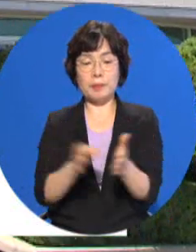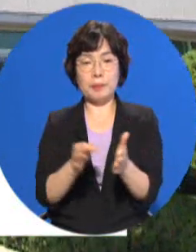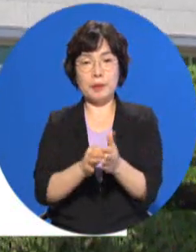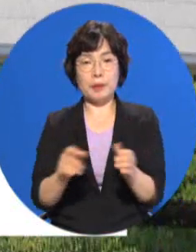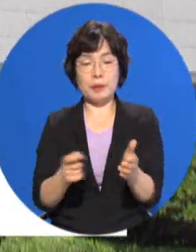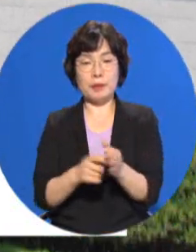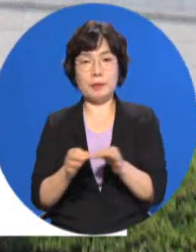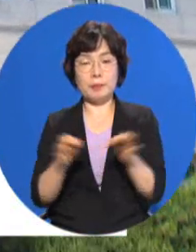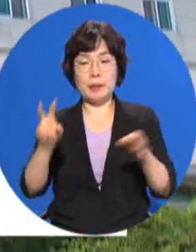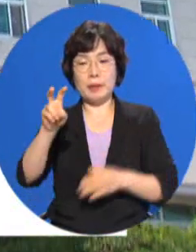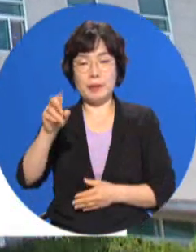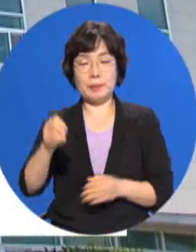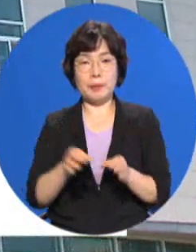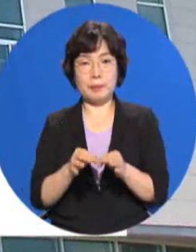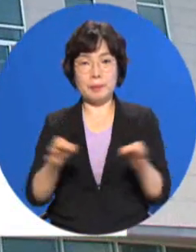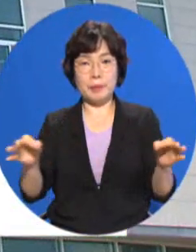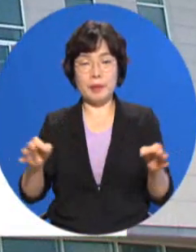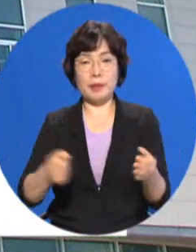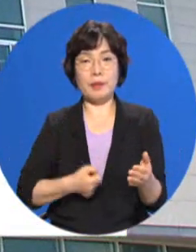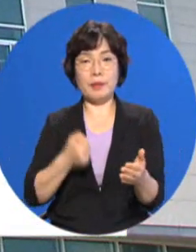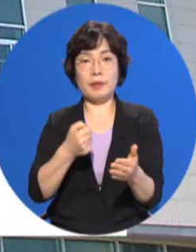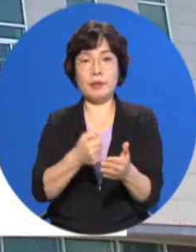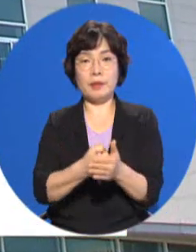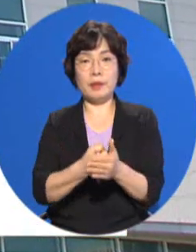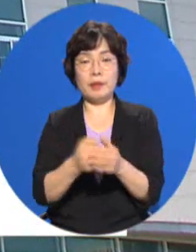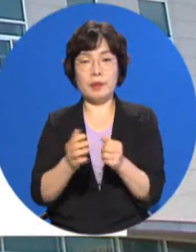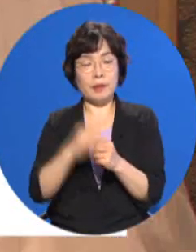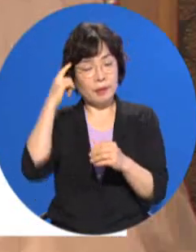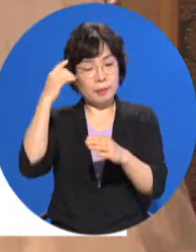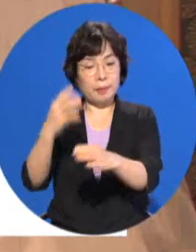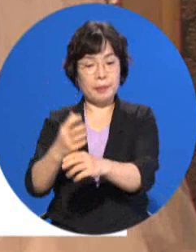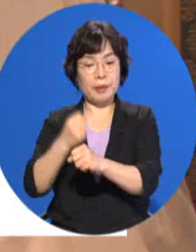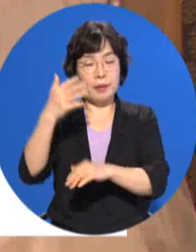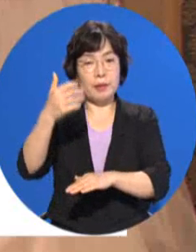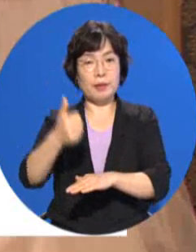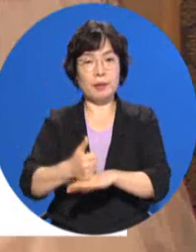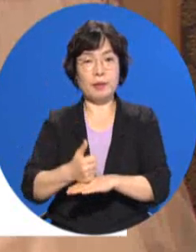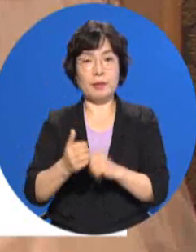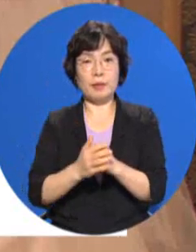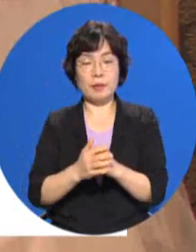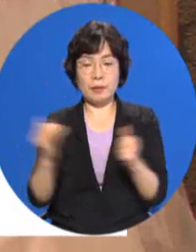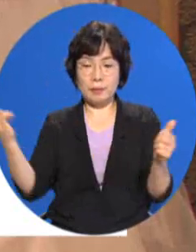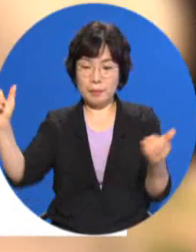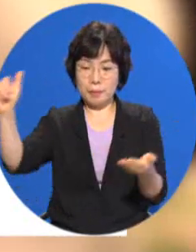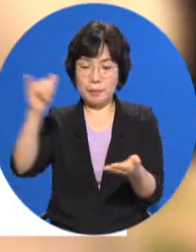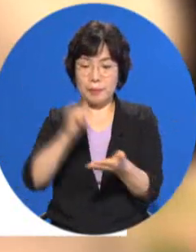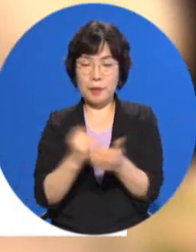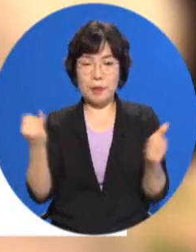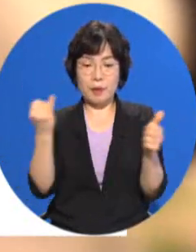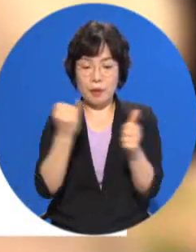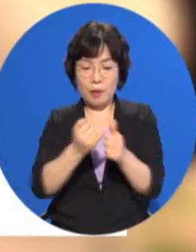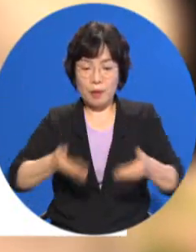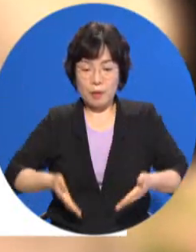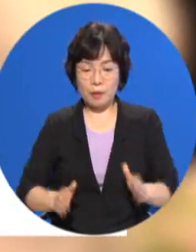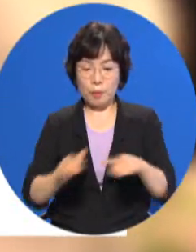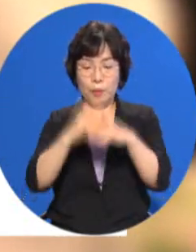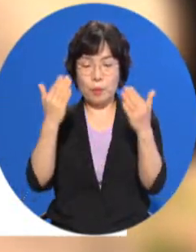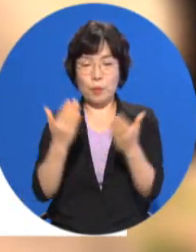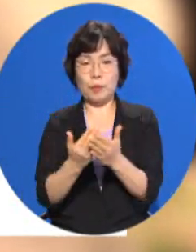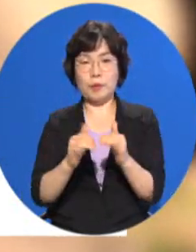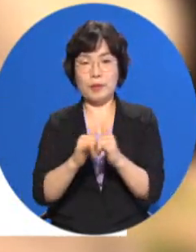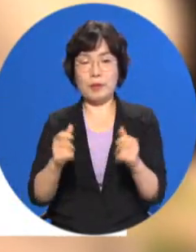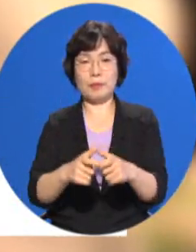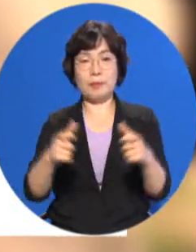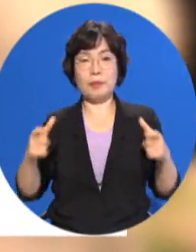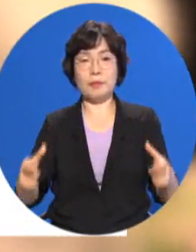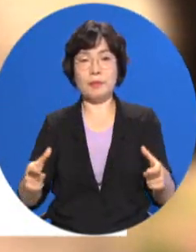생활비 20만 원을 지급하기로 결정한 뒤 의견을 수렴한 결과 관내 결혼 이민자와 출생아까지 지급 대상을 확대하기로